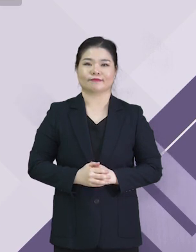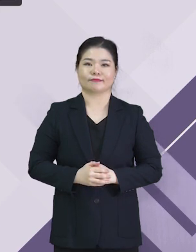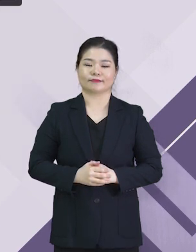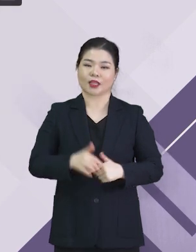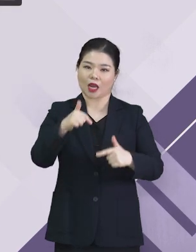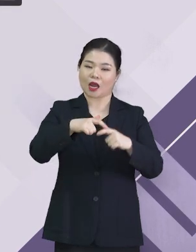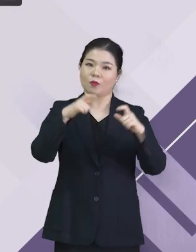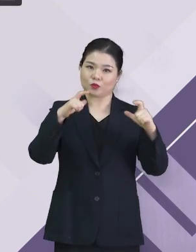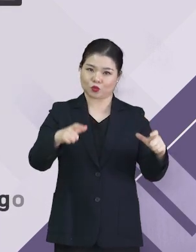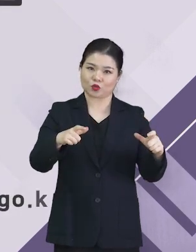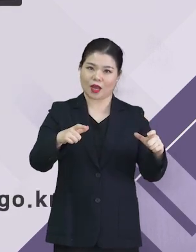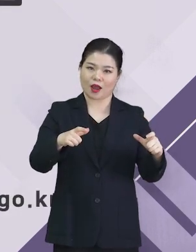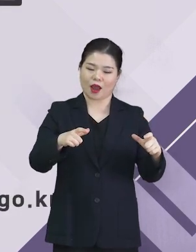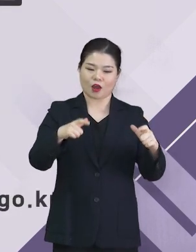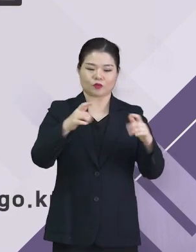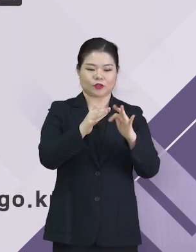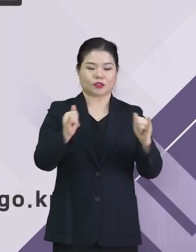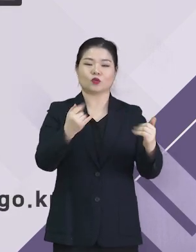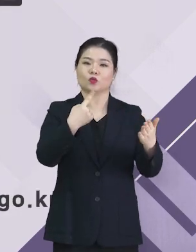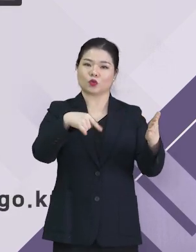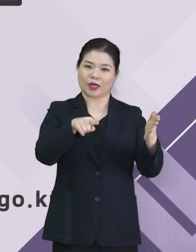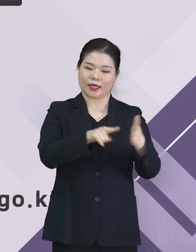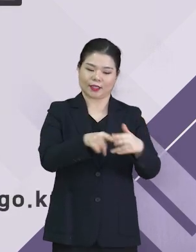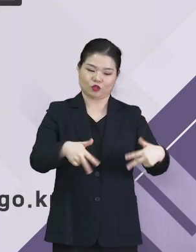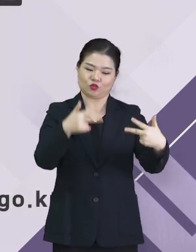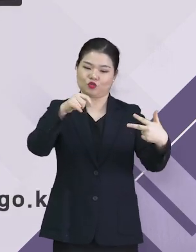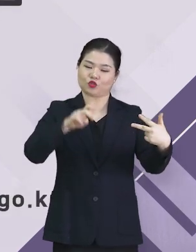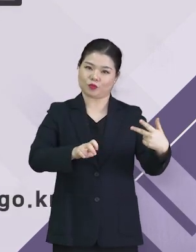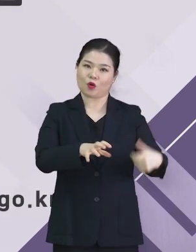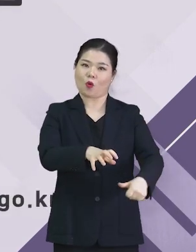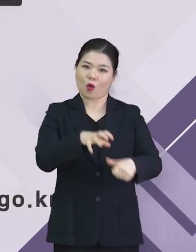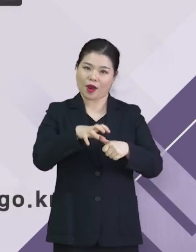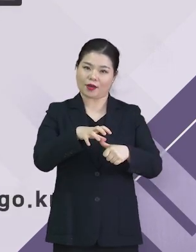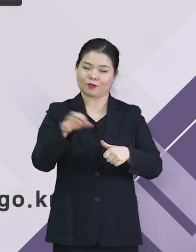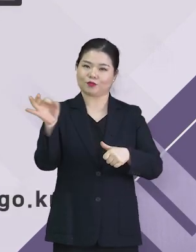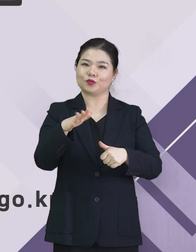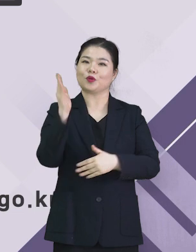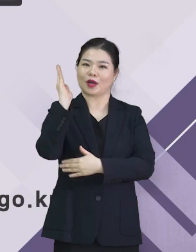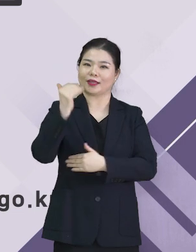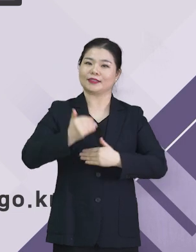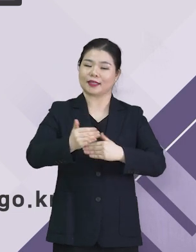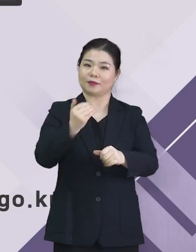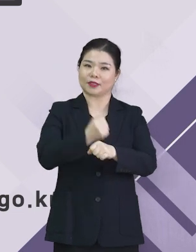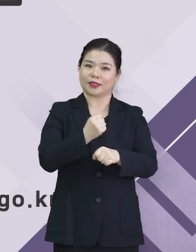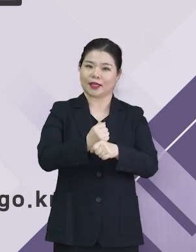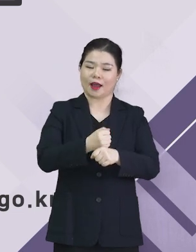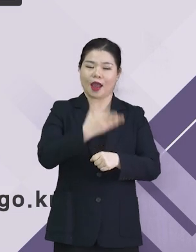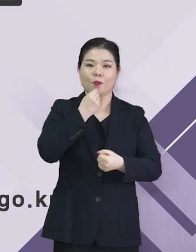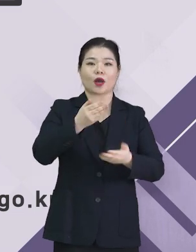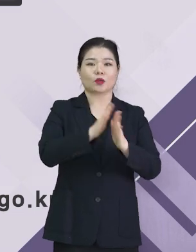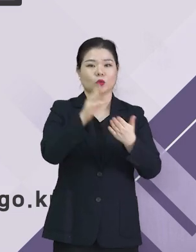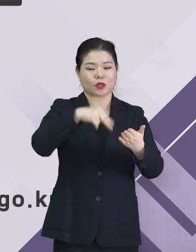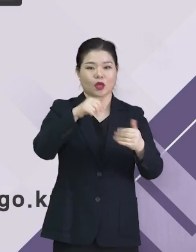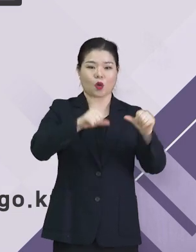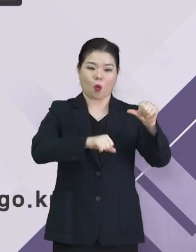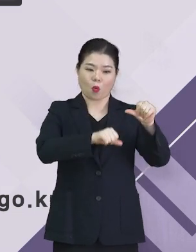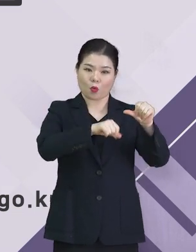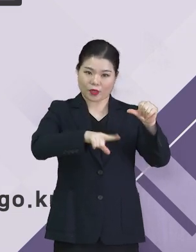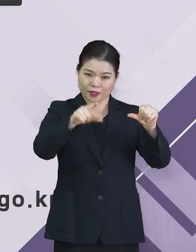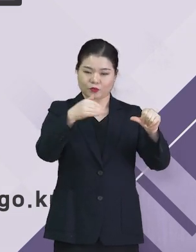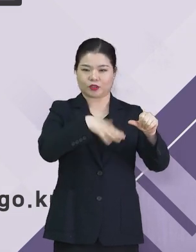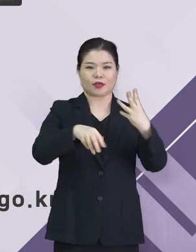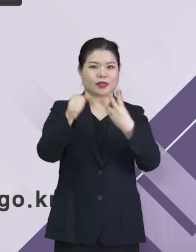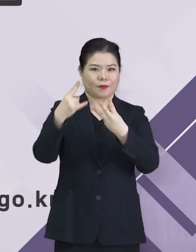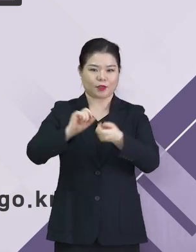온택트리더 강남구가 구민들을 대상으로 줌을 활용한 무료 강좌를 제공합니다. 구립 행복한 도서관이 5일부터 3회에